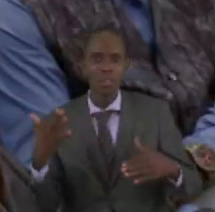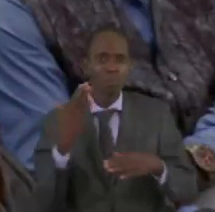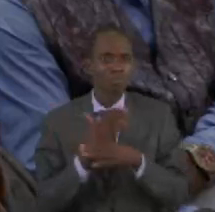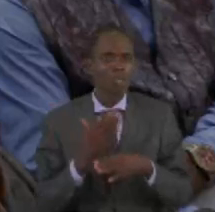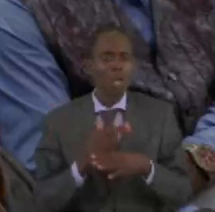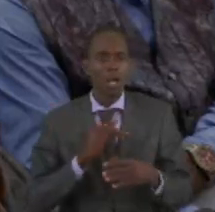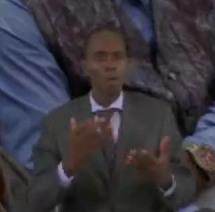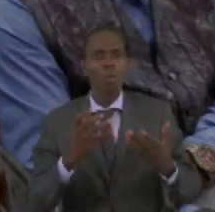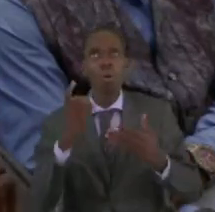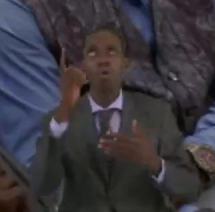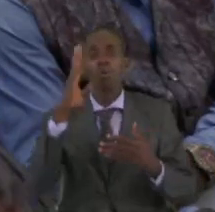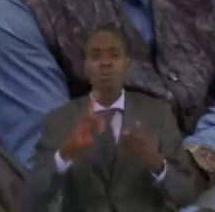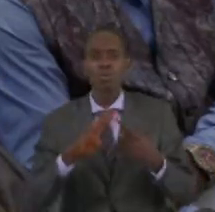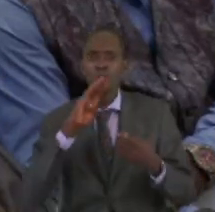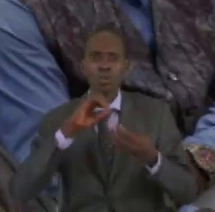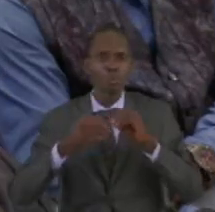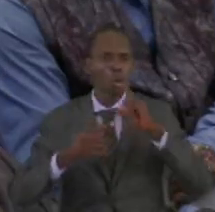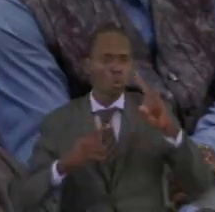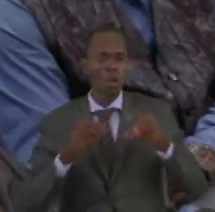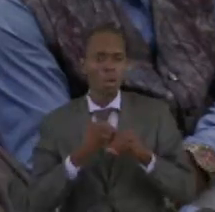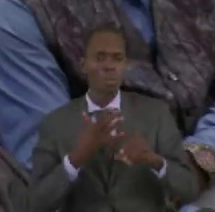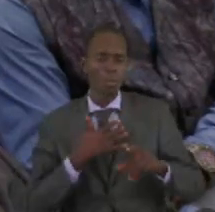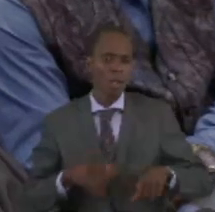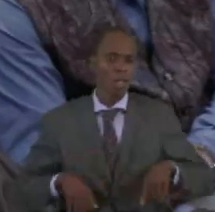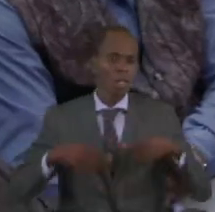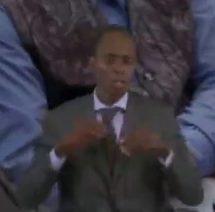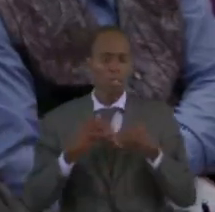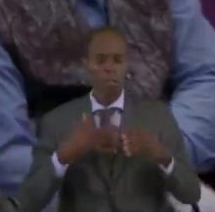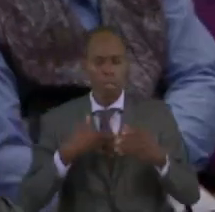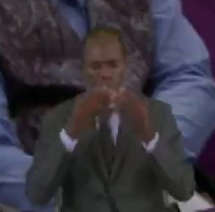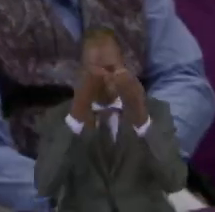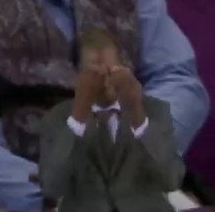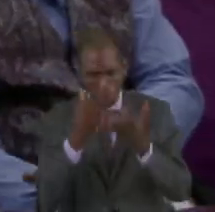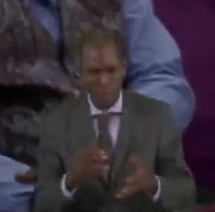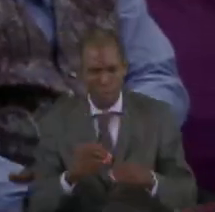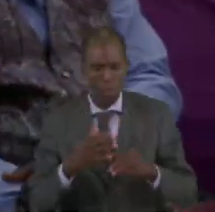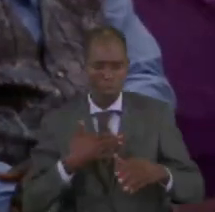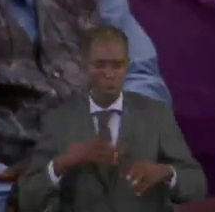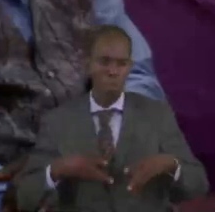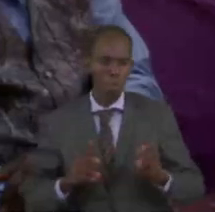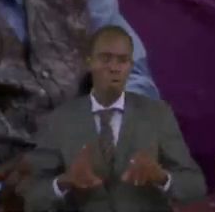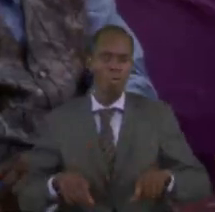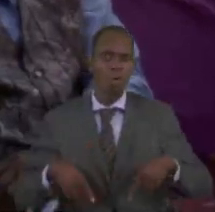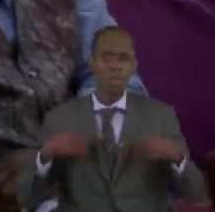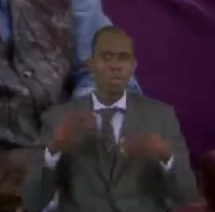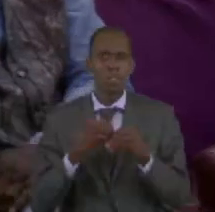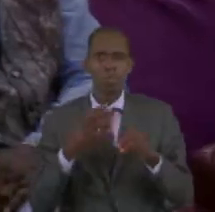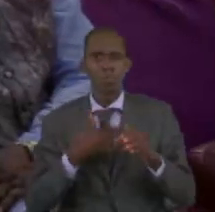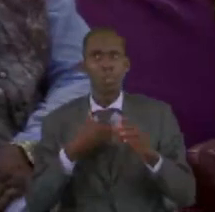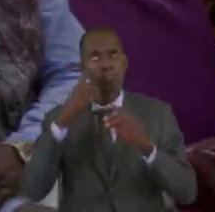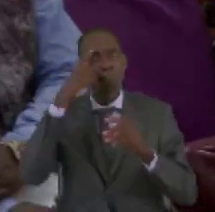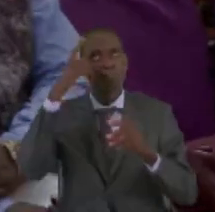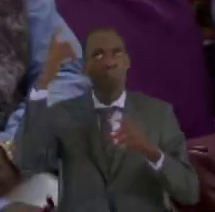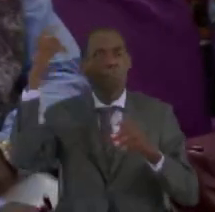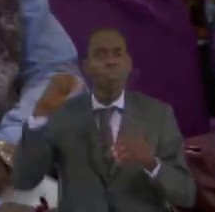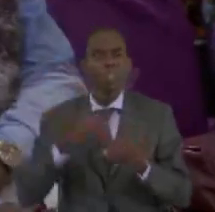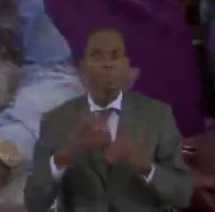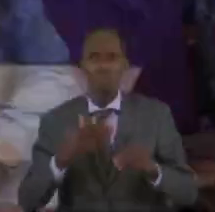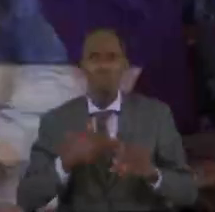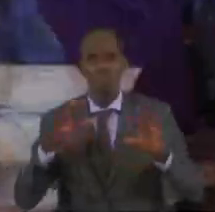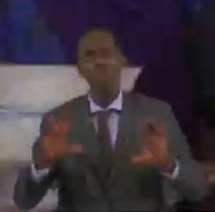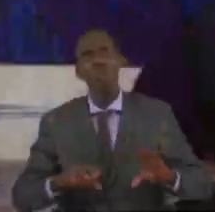me livrer au Seigneur sans rival. Je veux que le Seigneur soit numéro un dans ma vie, dans mon obéissance, dans mon